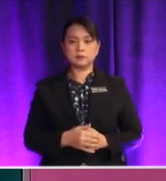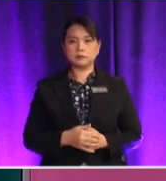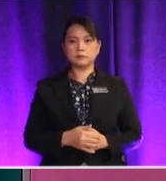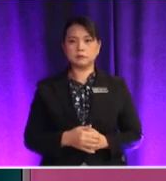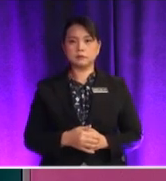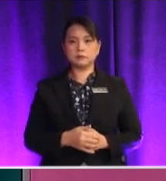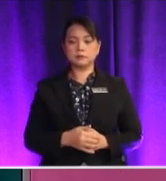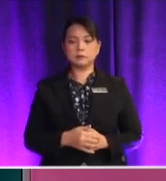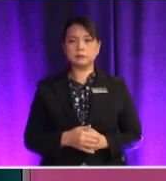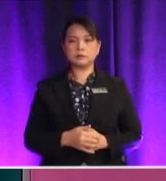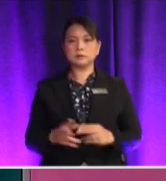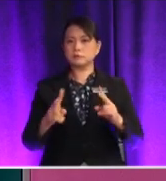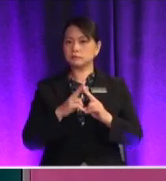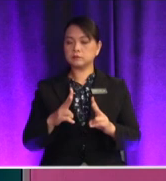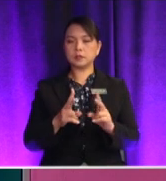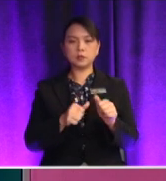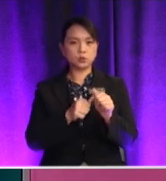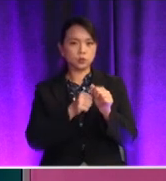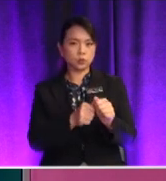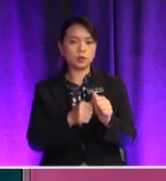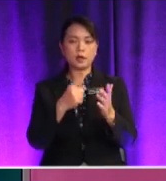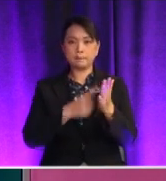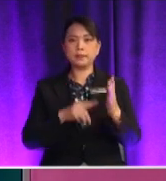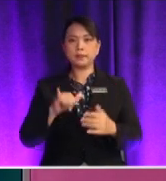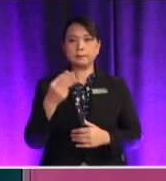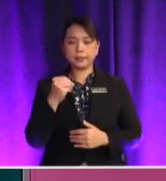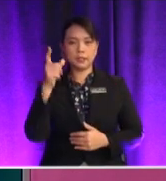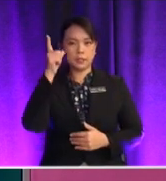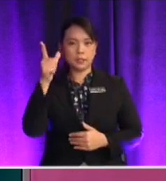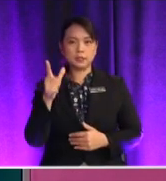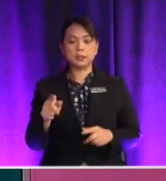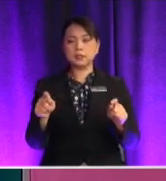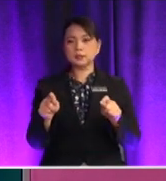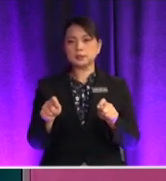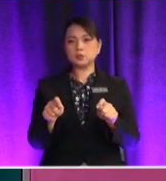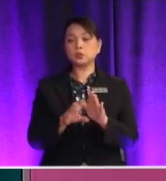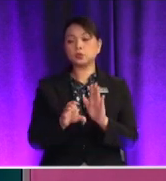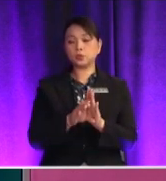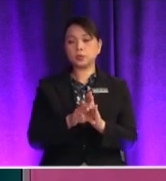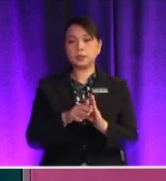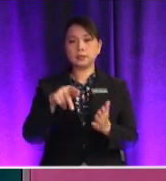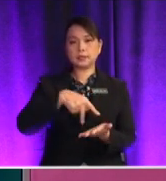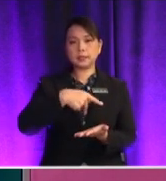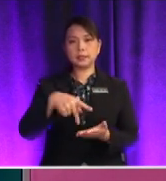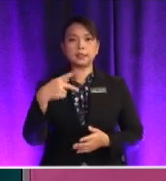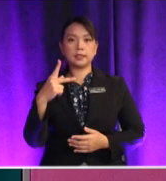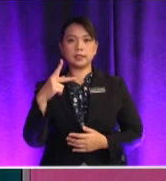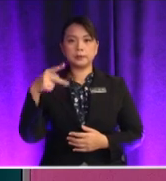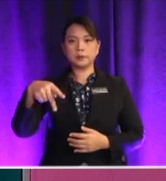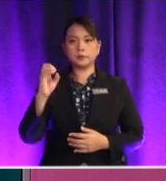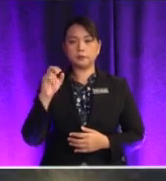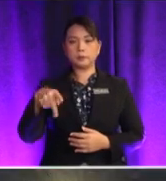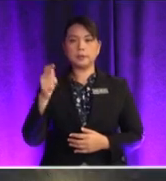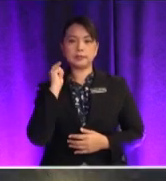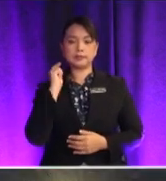taksub dengan sesuatu yang mereka lihatlah seperti tarian K-pop tadi. Dia terlalu mengagungkan, terlalu obses orang